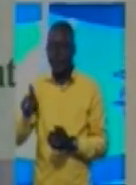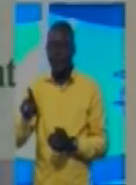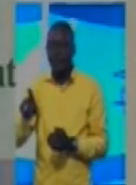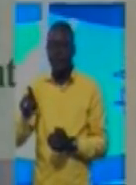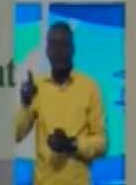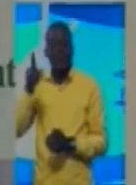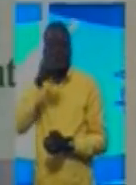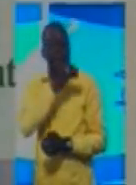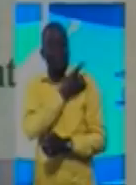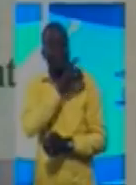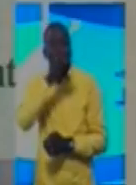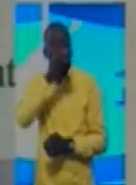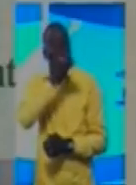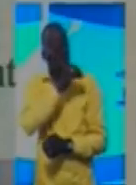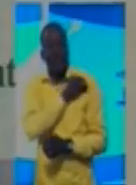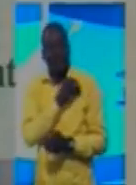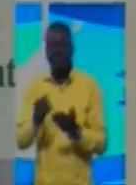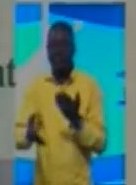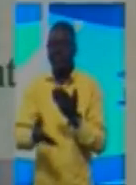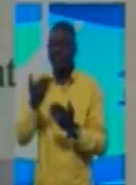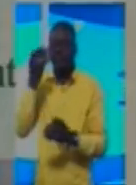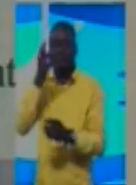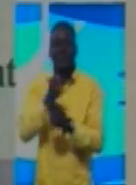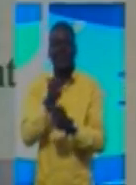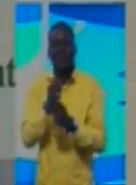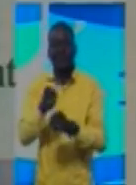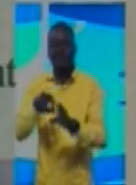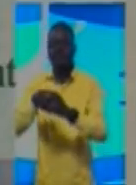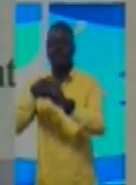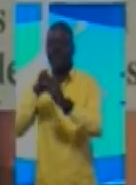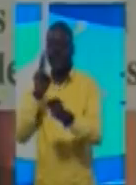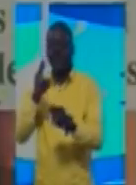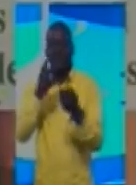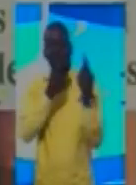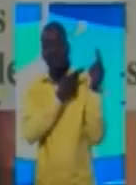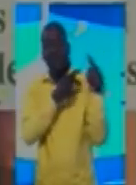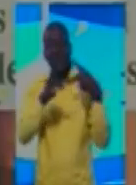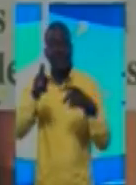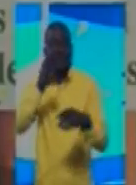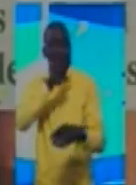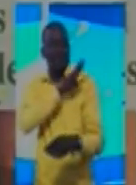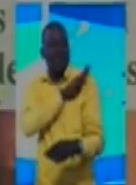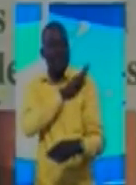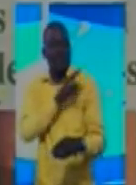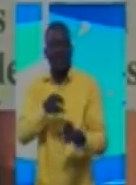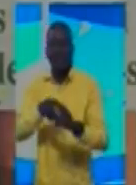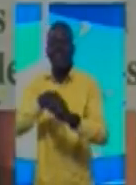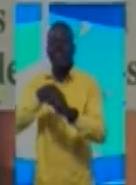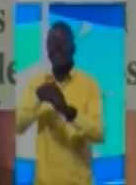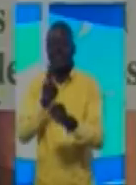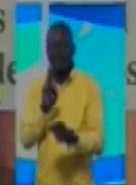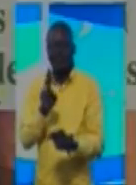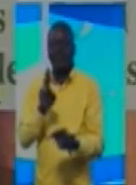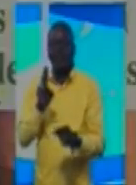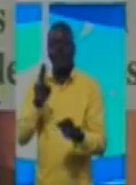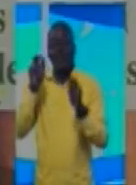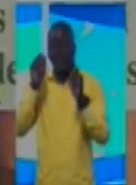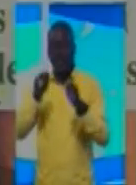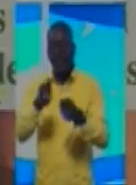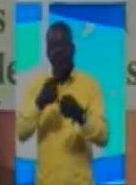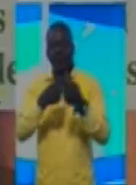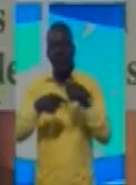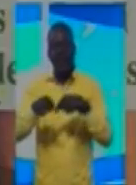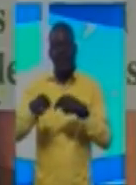Désiré Ouédraogo leur a facilité la tâche en démissionnant, pendant que Bourema Badini, démissionnaire aussi, prône le retour